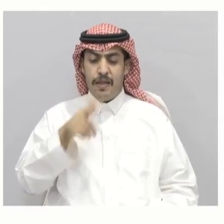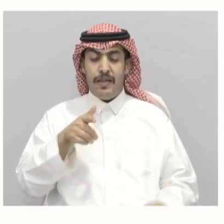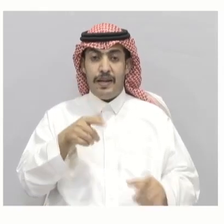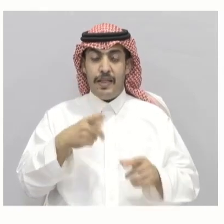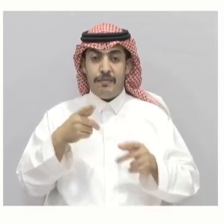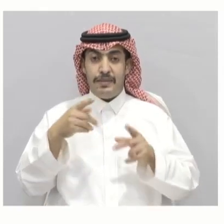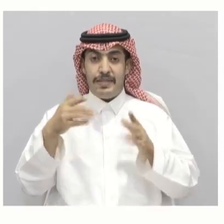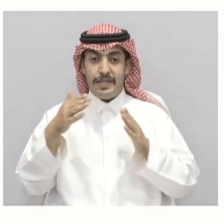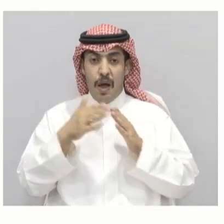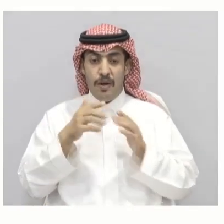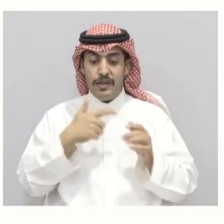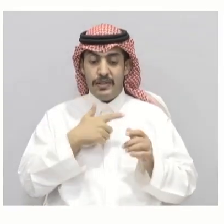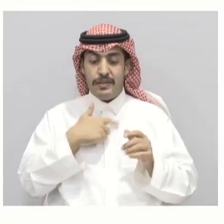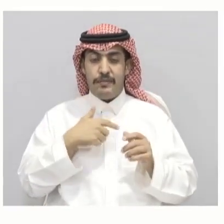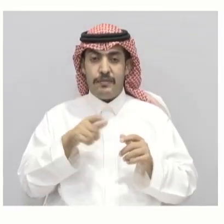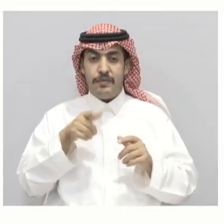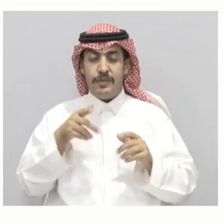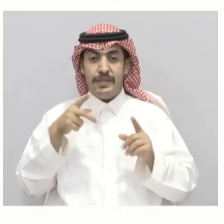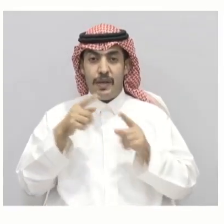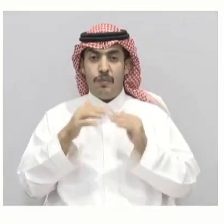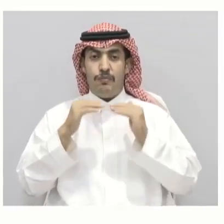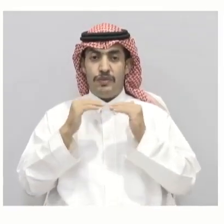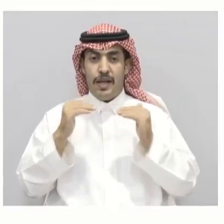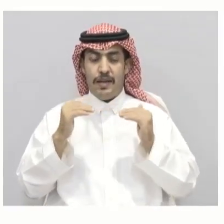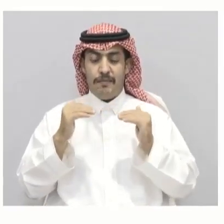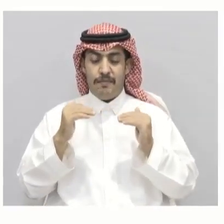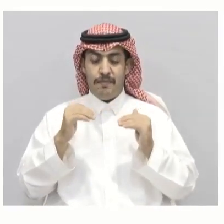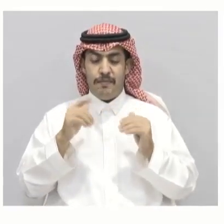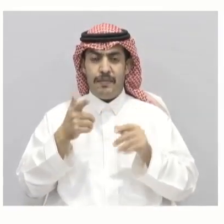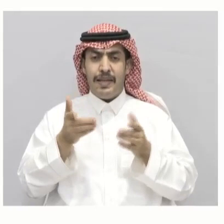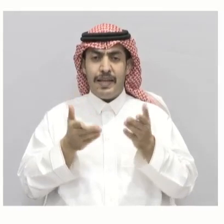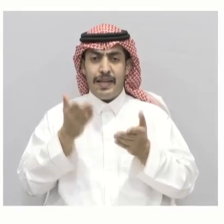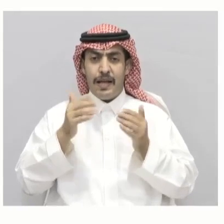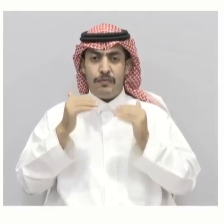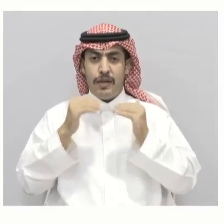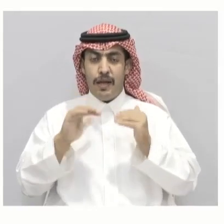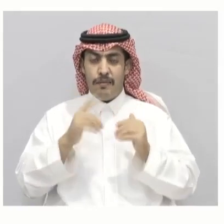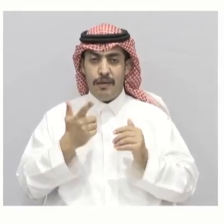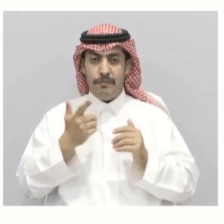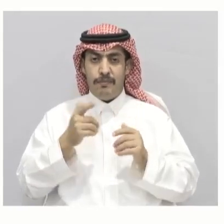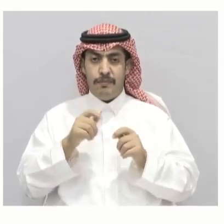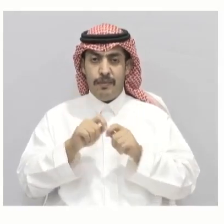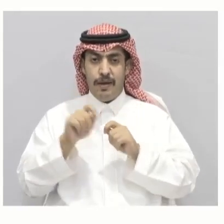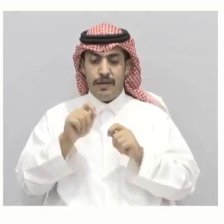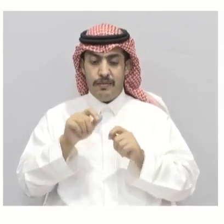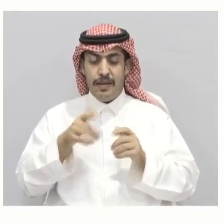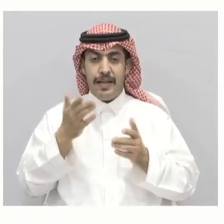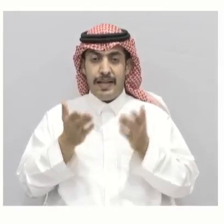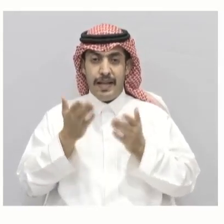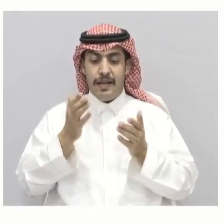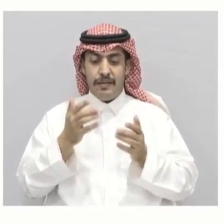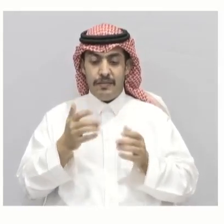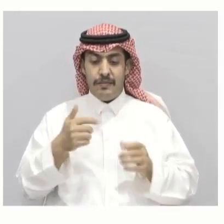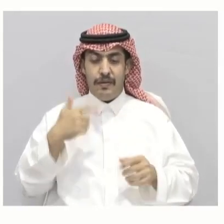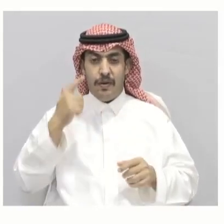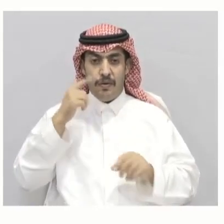ماذا هذه زاويه مستقيمه قياس الزاويه المستقيمه قياسها انا